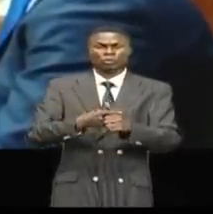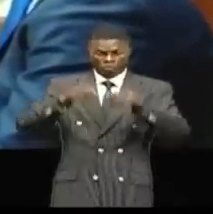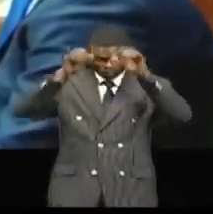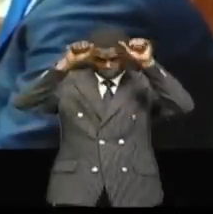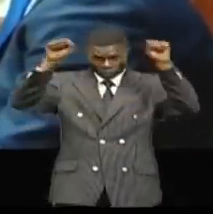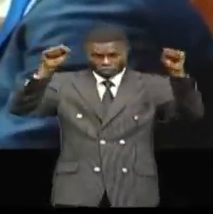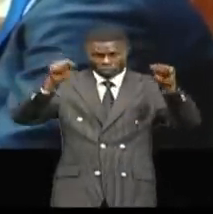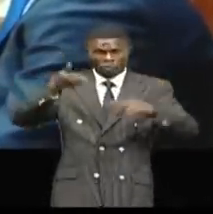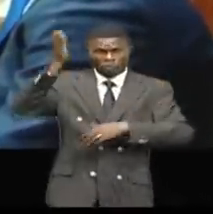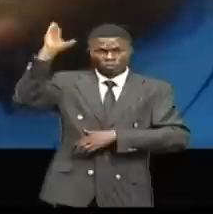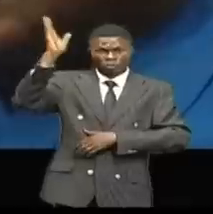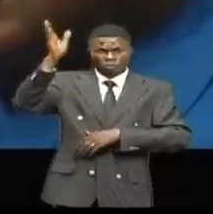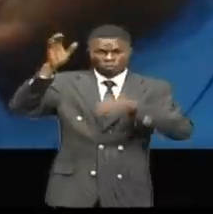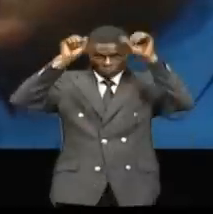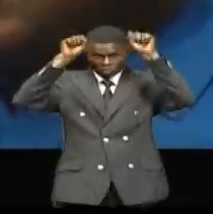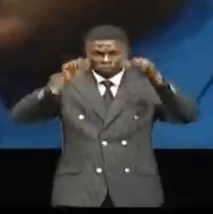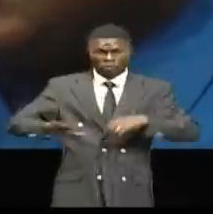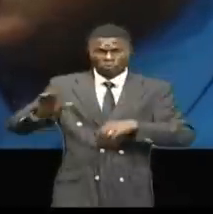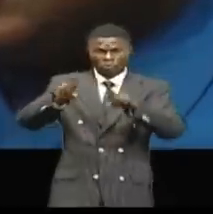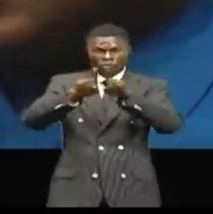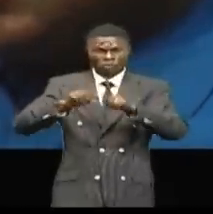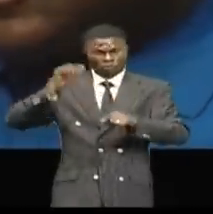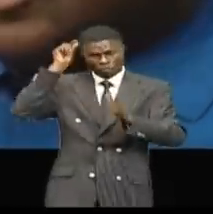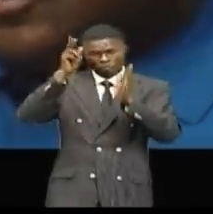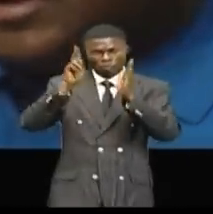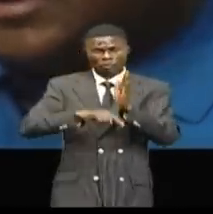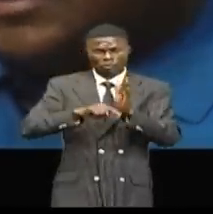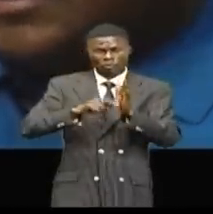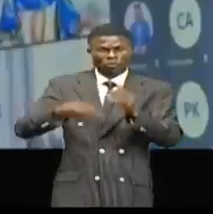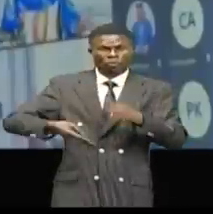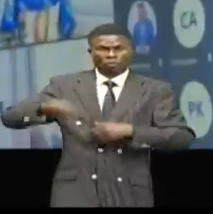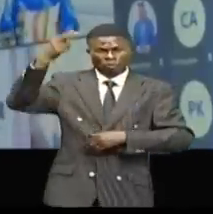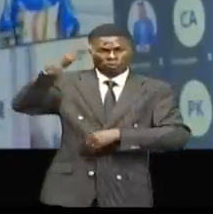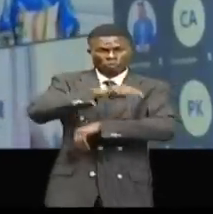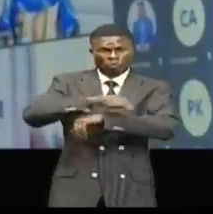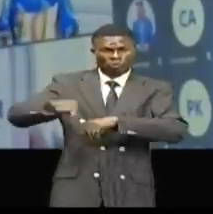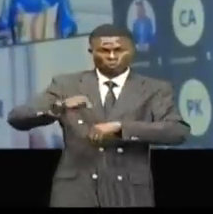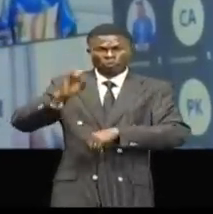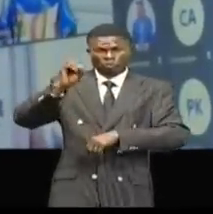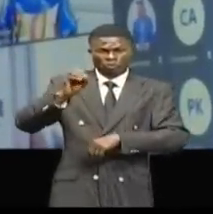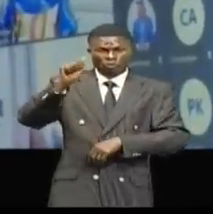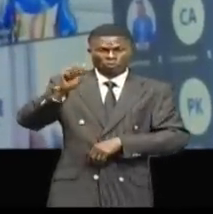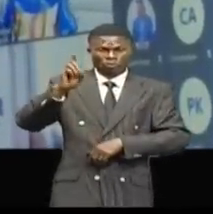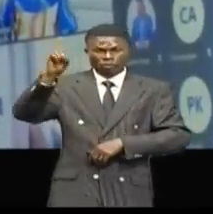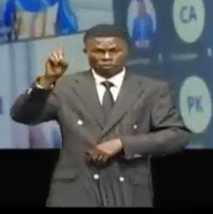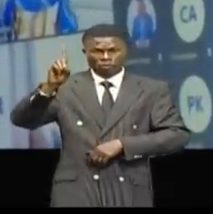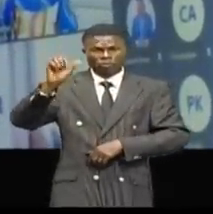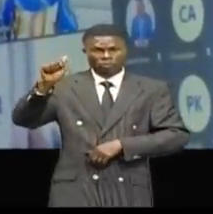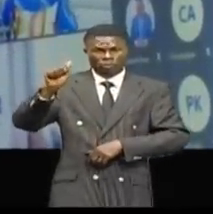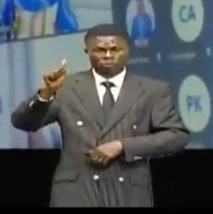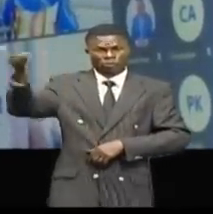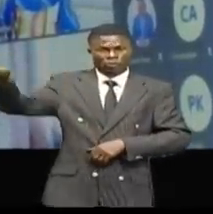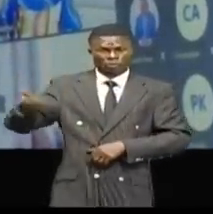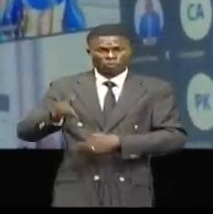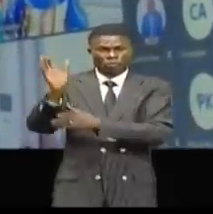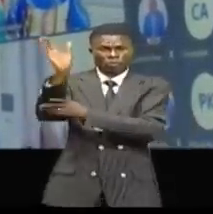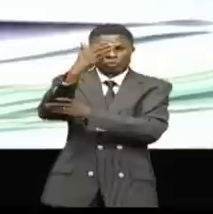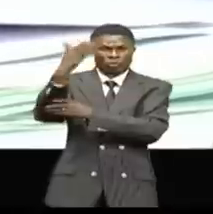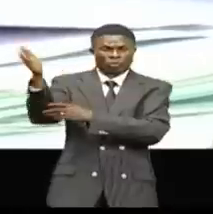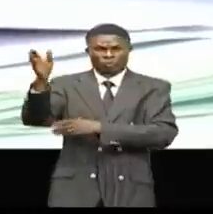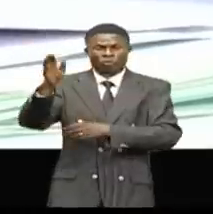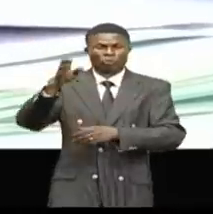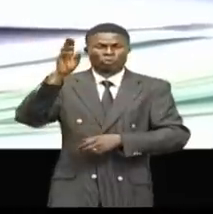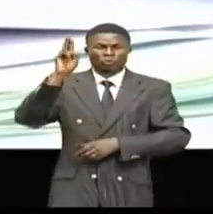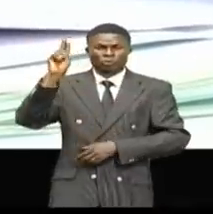de la conférence des chefs d'État et des gouvernements, la plus haute institution de l'OADA dont elle recevra les flambeaux de la République du